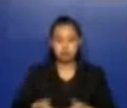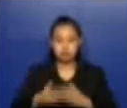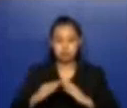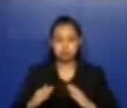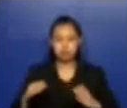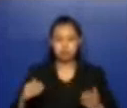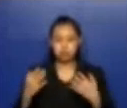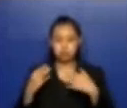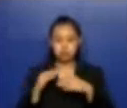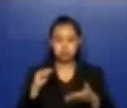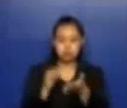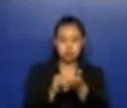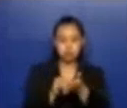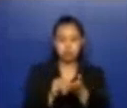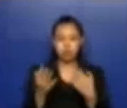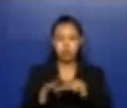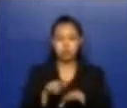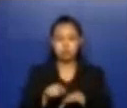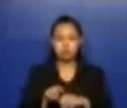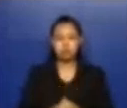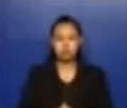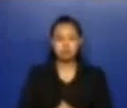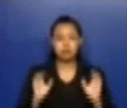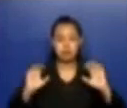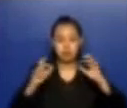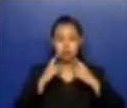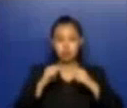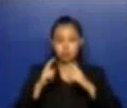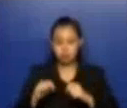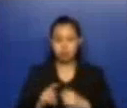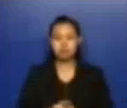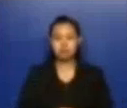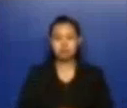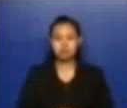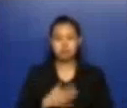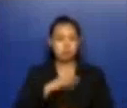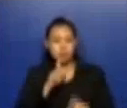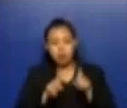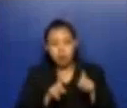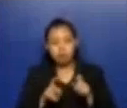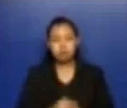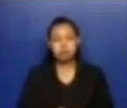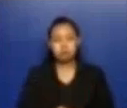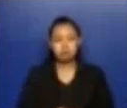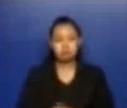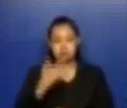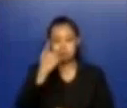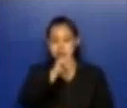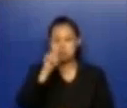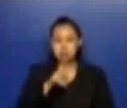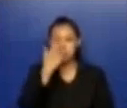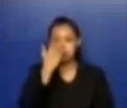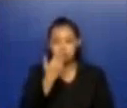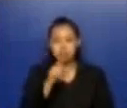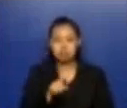การนี้รัฐบาลต้องตอบคำถามครับเพราะผมเกรงว่า